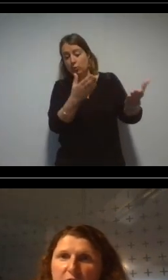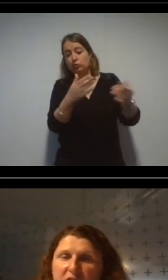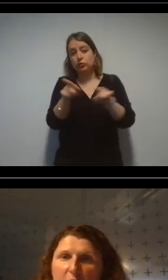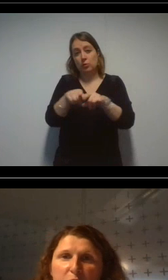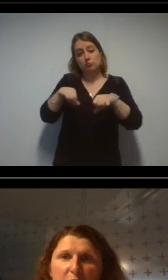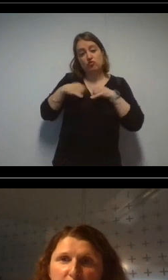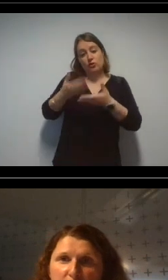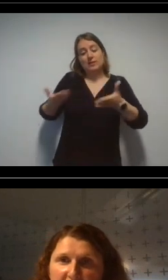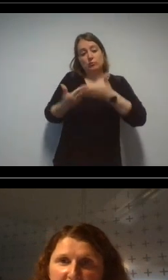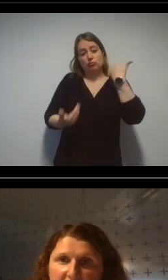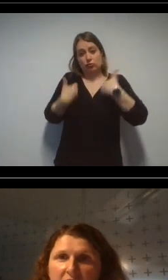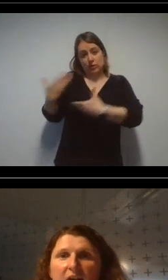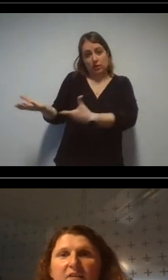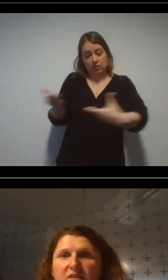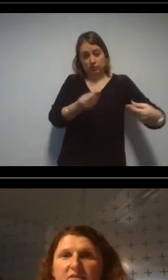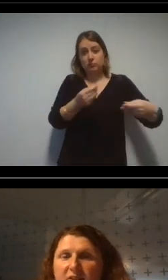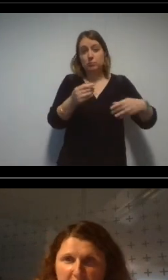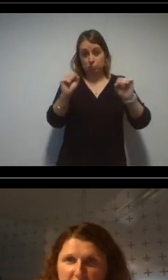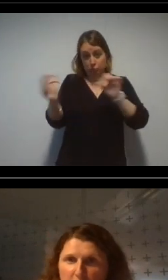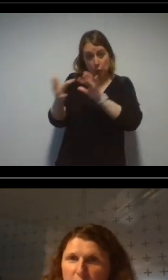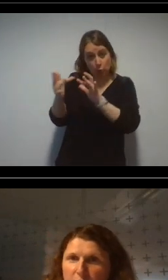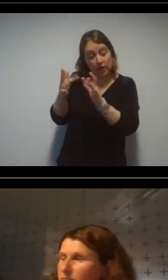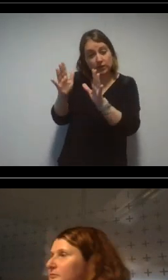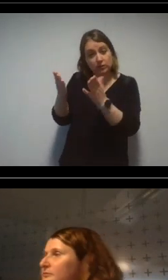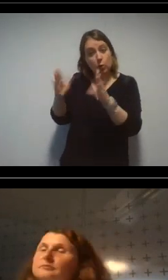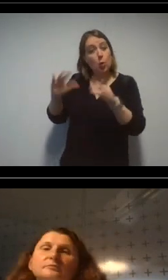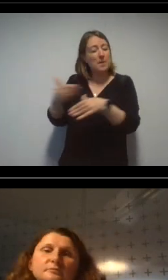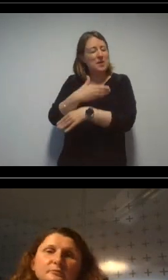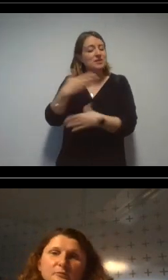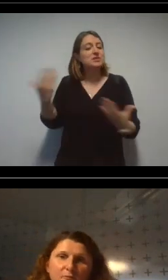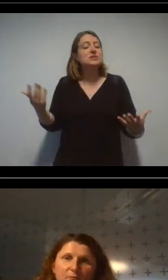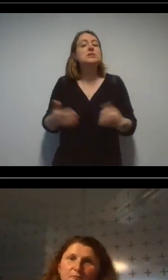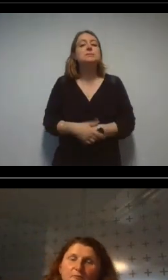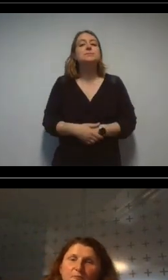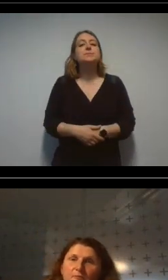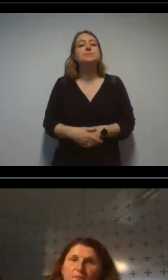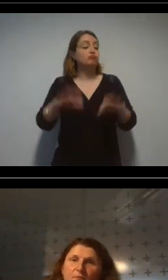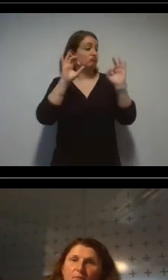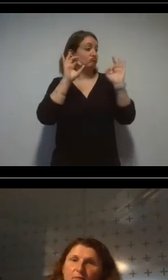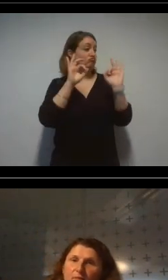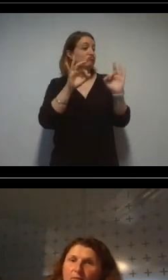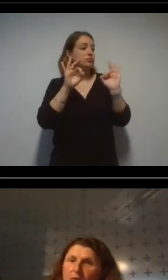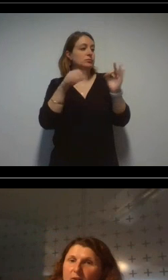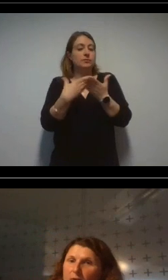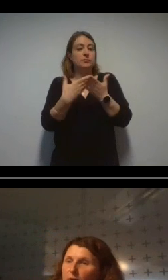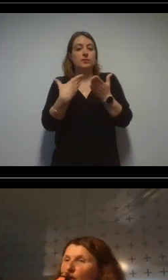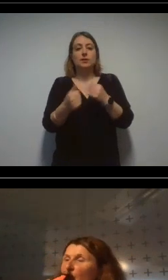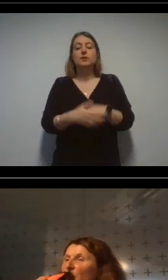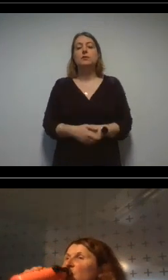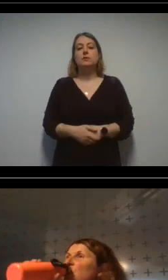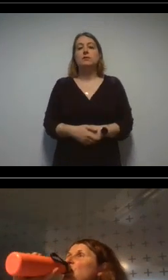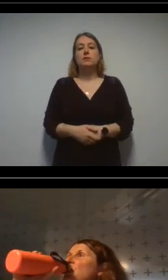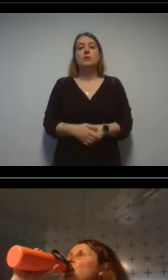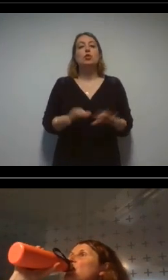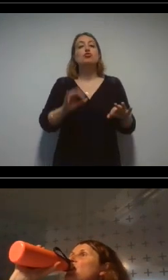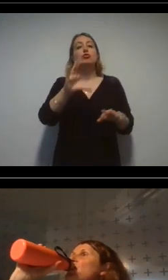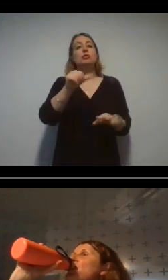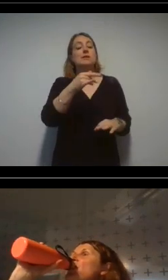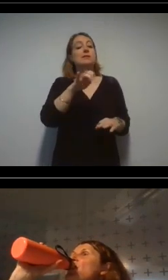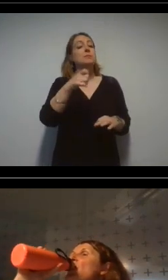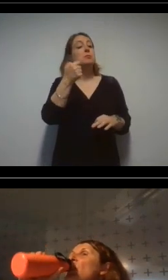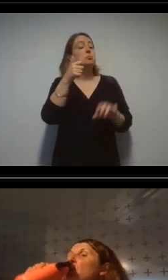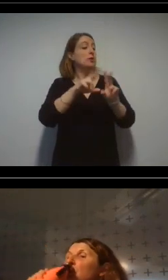en situation de handicap. Ils peuvent vous contacter. Ça se passe comment? Ouais, voilà. Bah, c'est un peu ce que disait aussi Camille tout à l'heure sur le